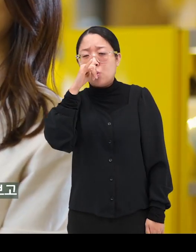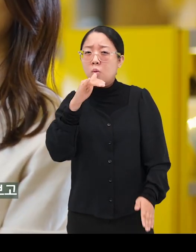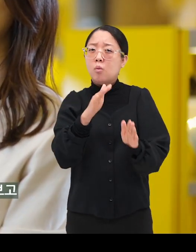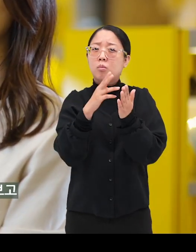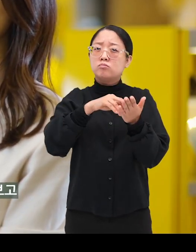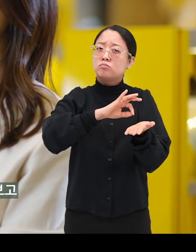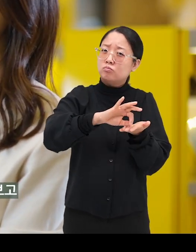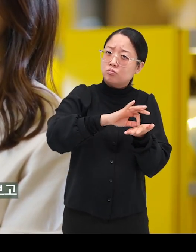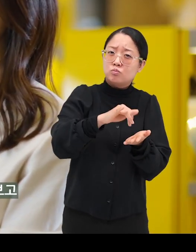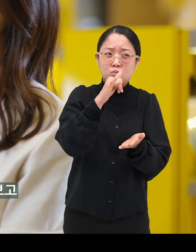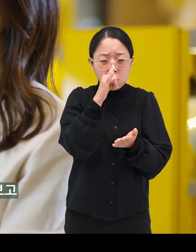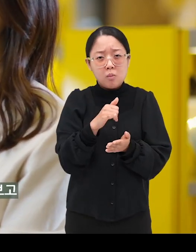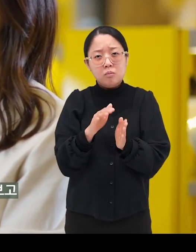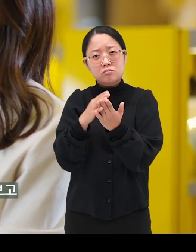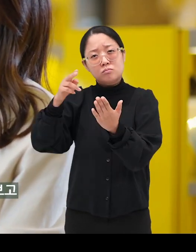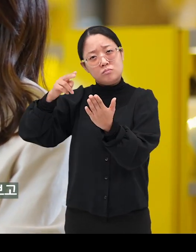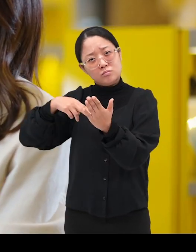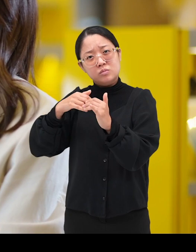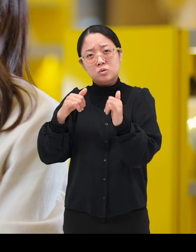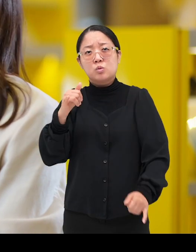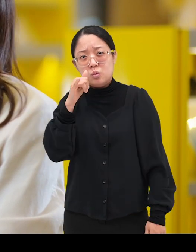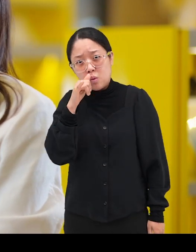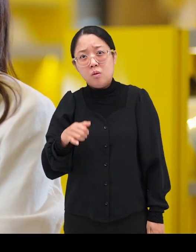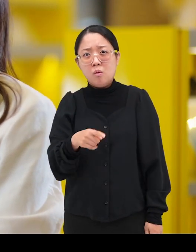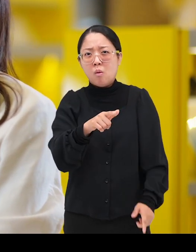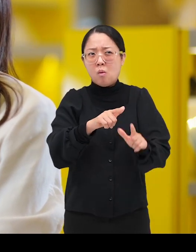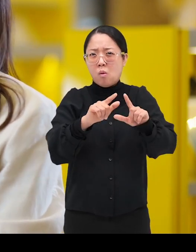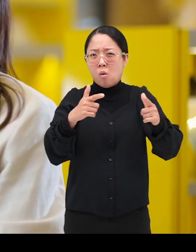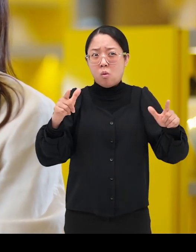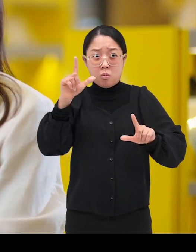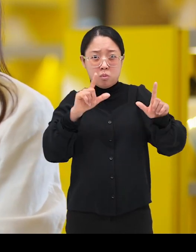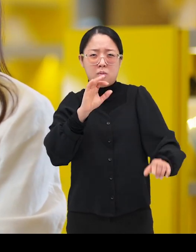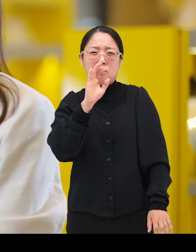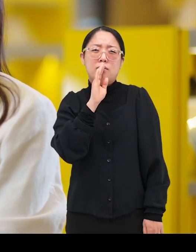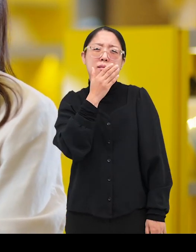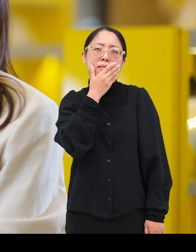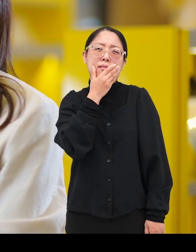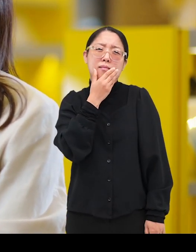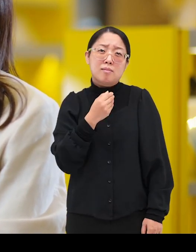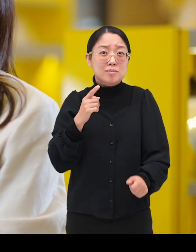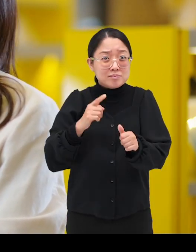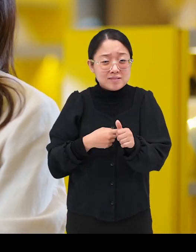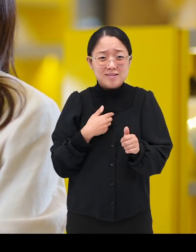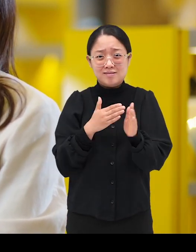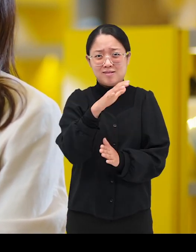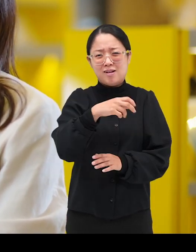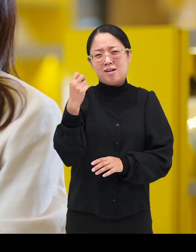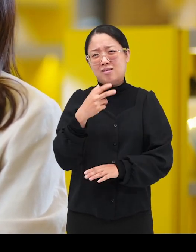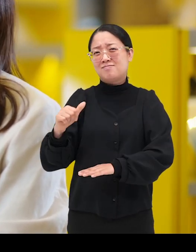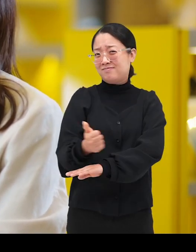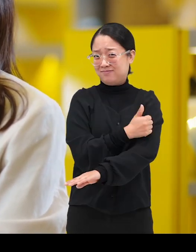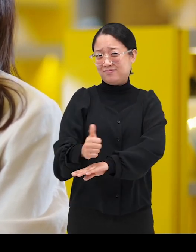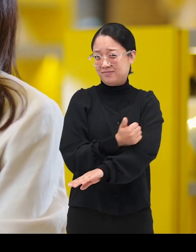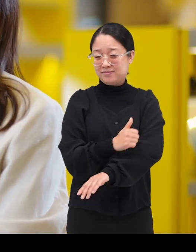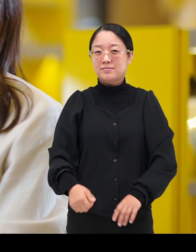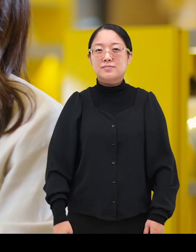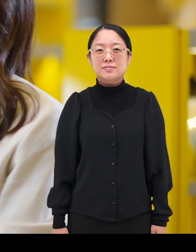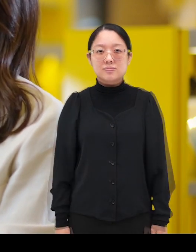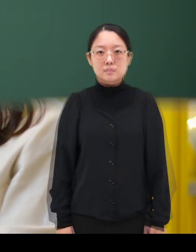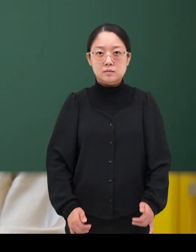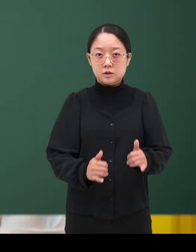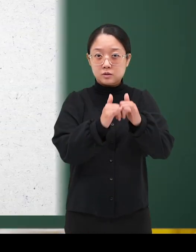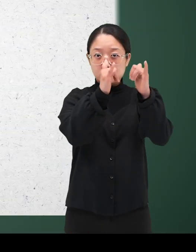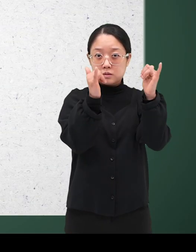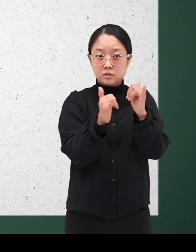이렇게 보면서 어떤 책 읽고 계신가 보고, 이런 것들이 굉장히 그 자체로 행복해서 그냥 저는 도서관을 산책하듯이 오는